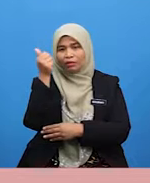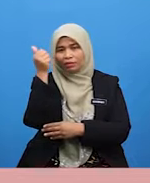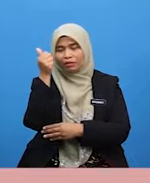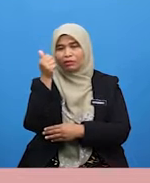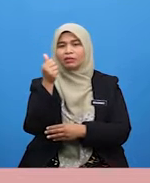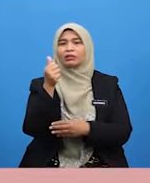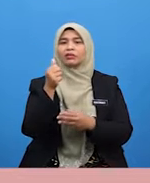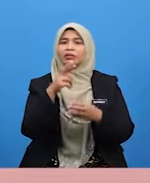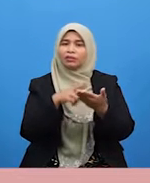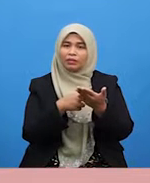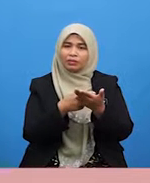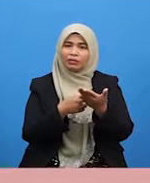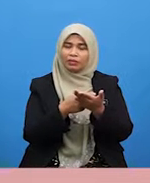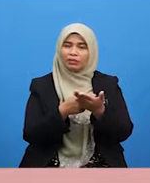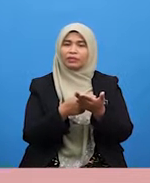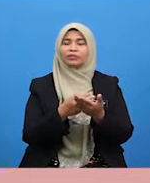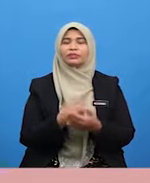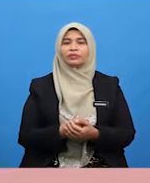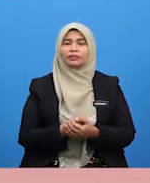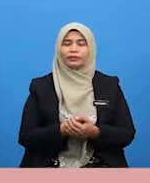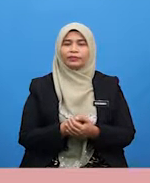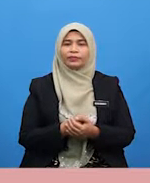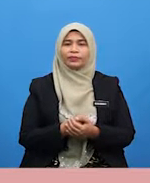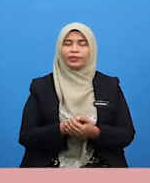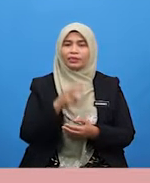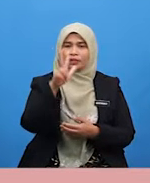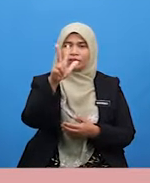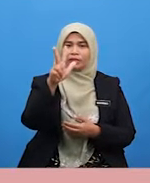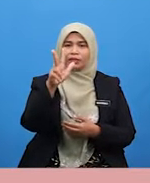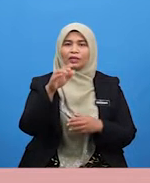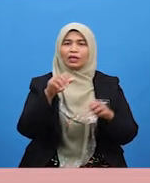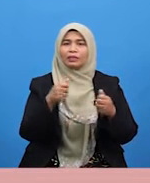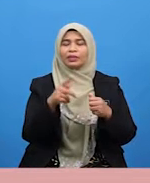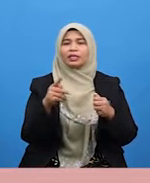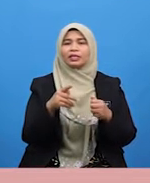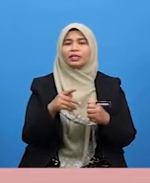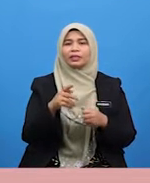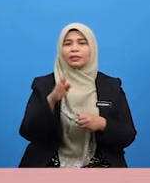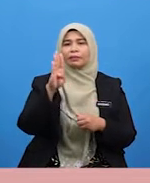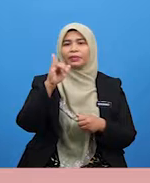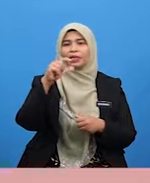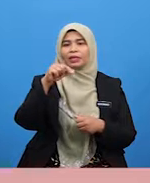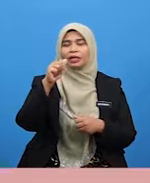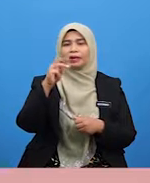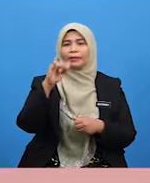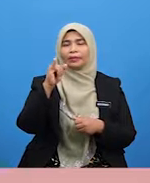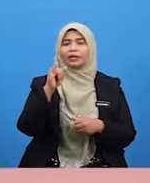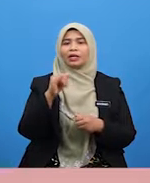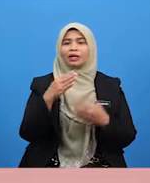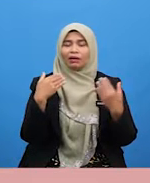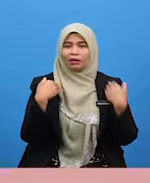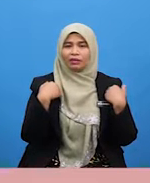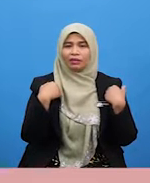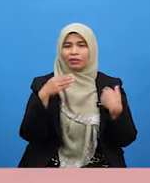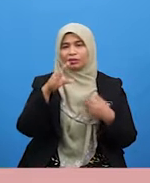Kedua, penzinaan dan pelacuran berleluasa. Ketiga, mengamalkan bigami, iaitu